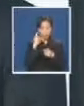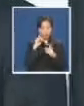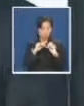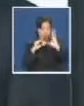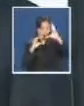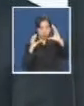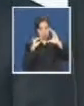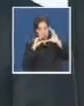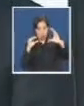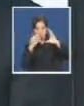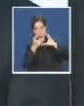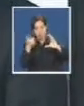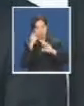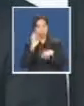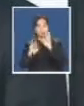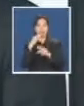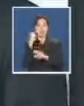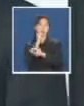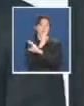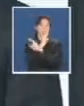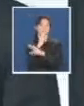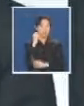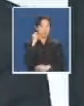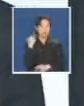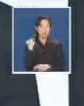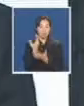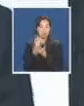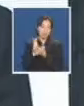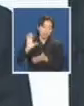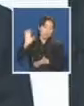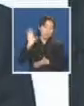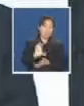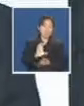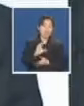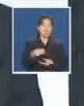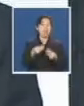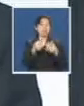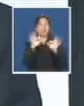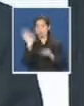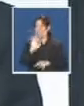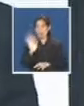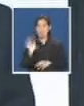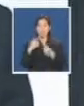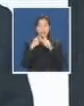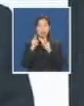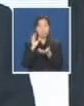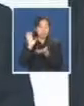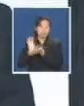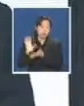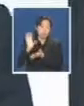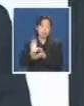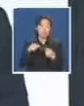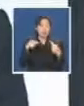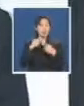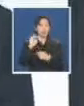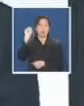ก็คือเงินที่ใช้นั้นก็ไม่ใช่เงินที่เป็นการไปแจกให้กับประชาชนตรงกันข้ามนะครับก็เงินที่ใหญ่ที่สุดก็เป็นเงินสมทบซึ่งเป็น